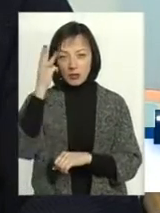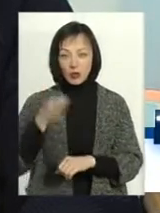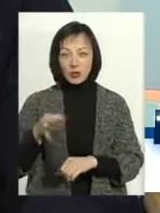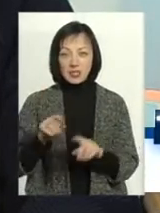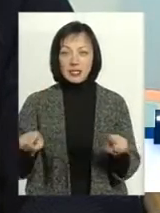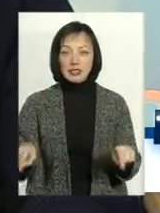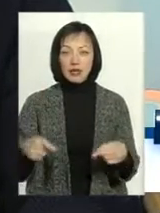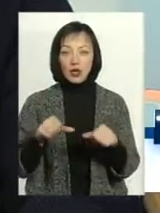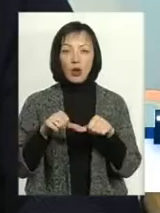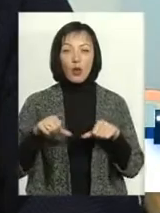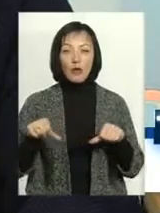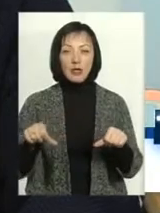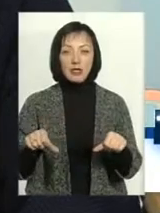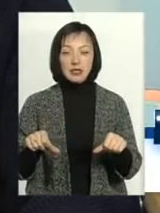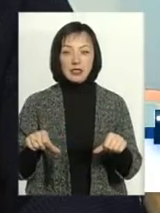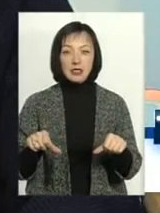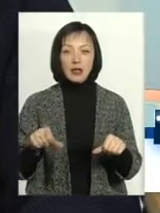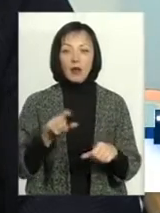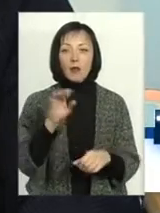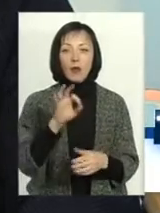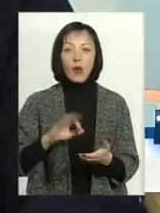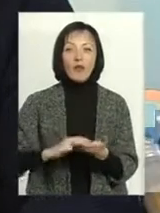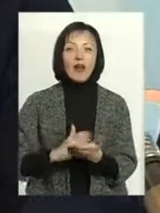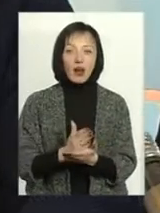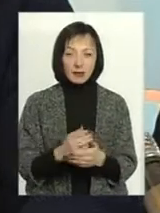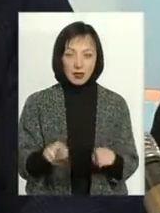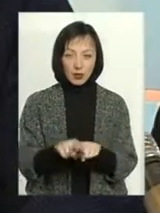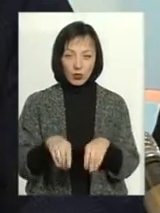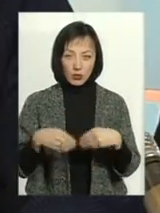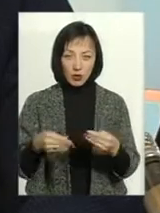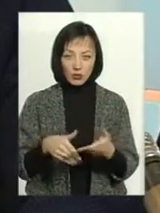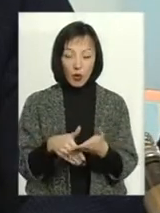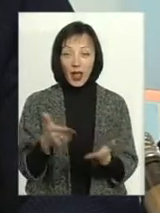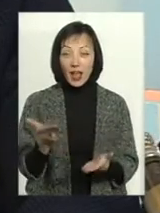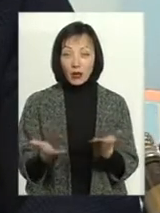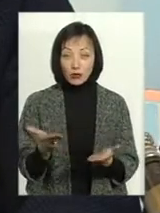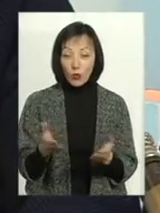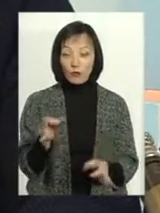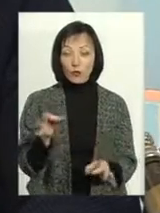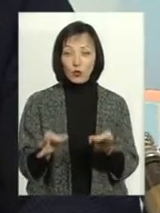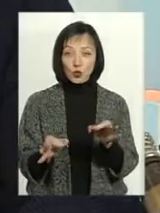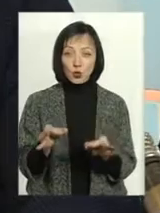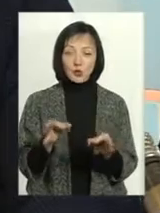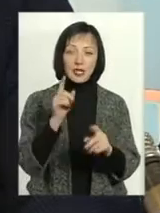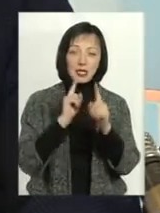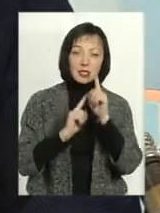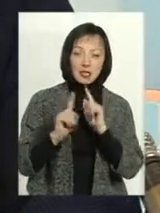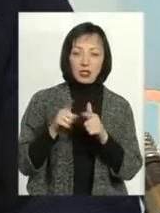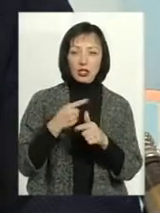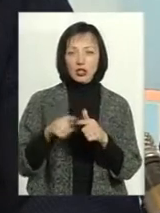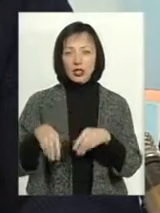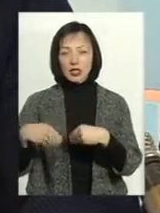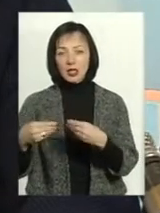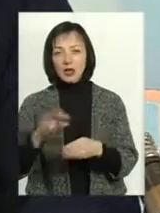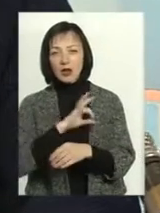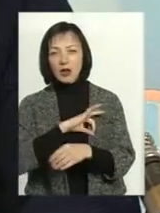створена комісія з якості надання такої допомоги. Якщо в судовому там засіданні, чи під час надання